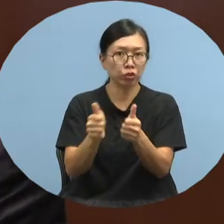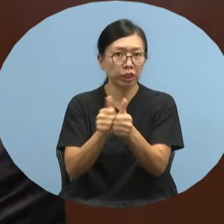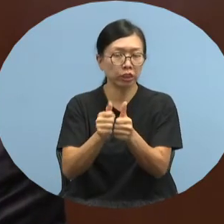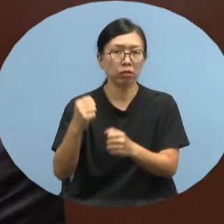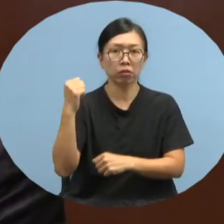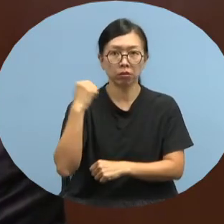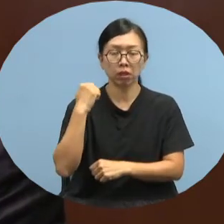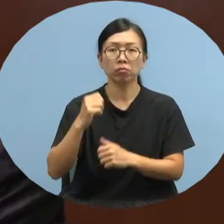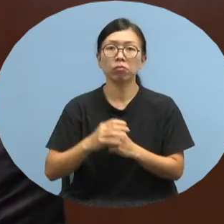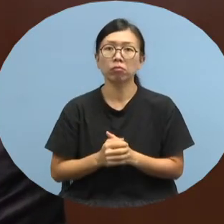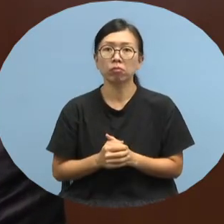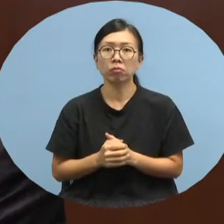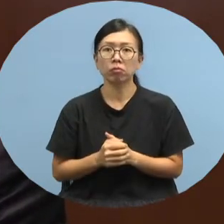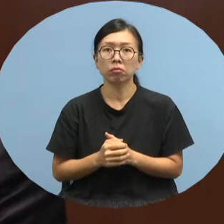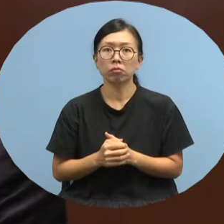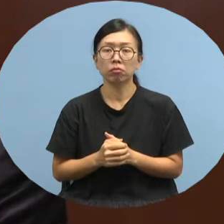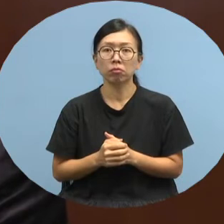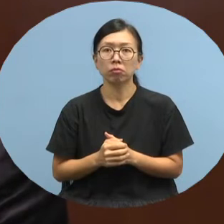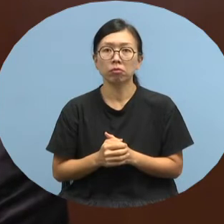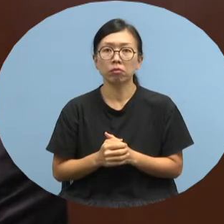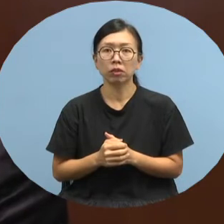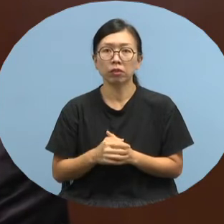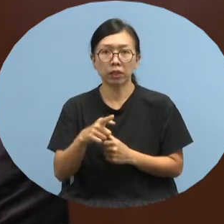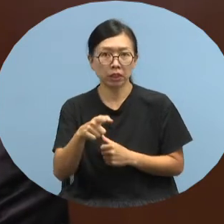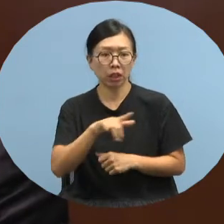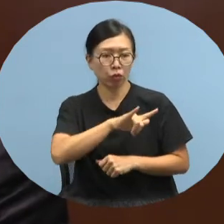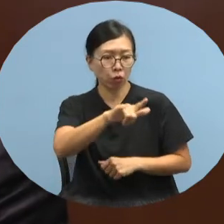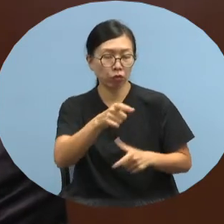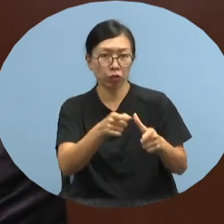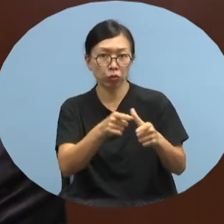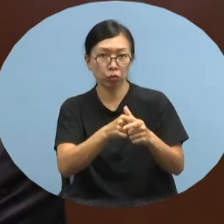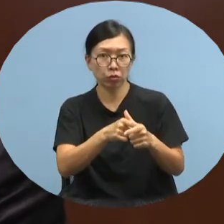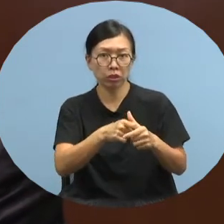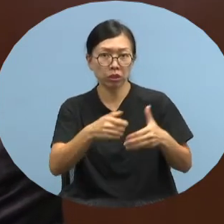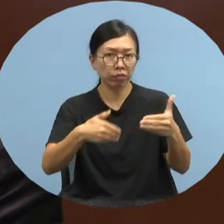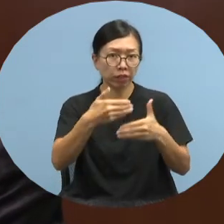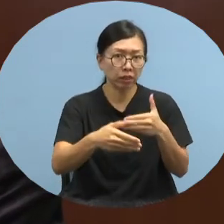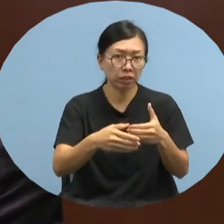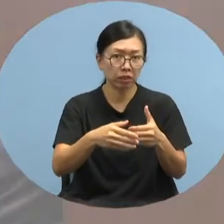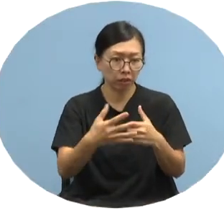而不是單是一間航空公司的前景。